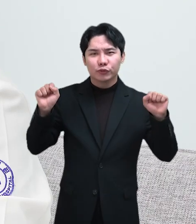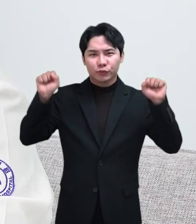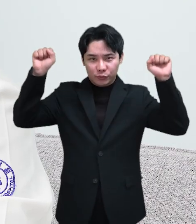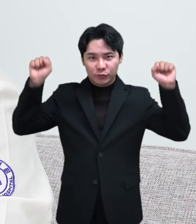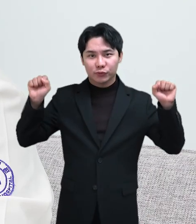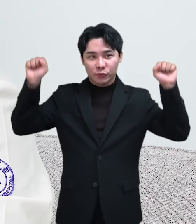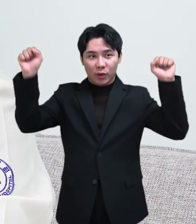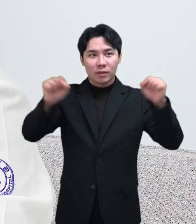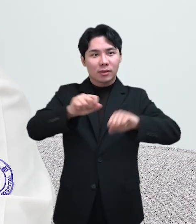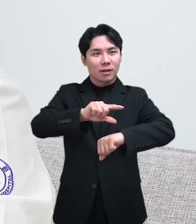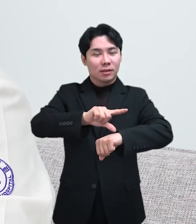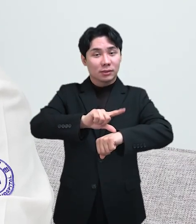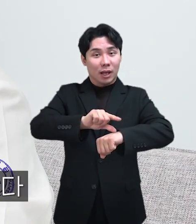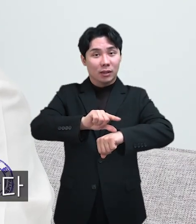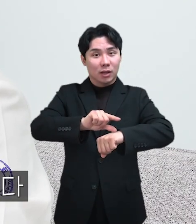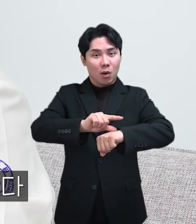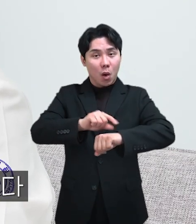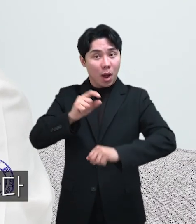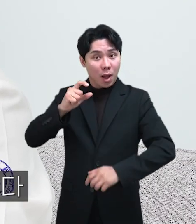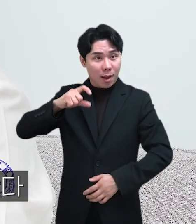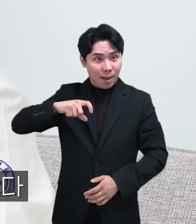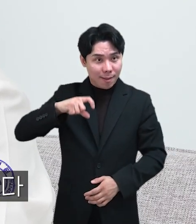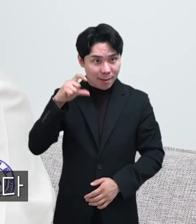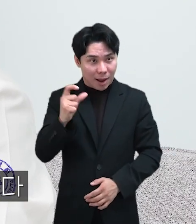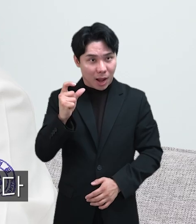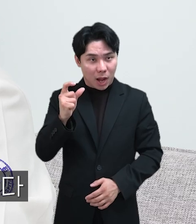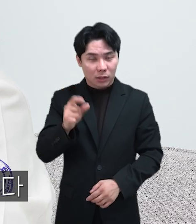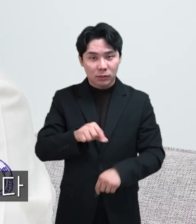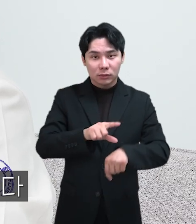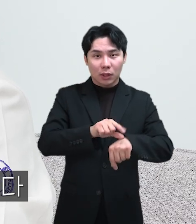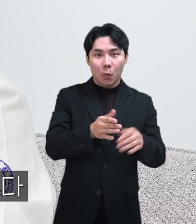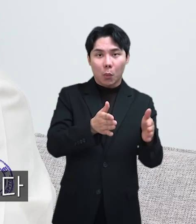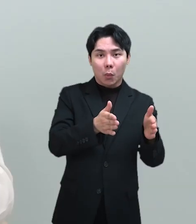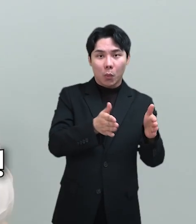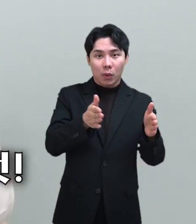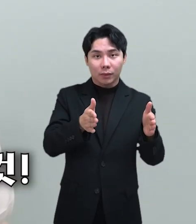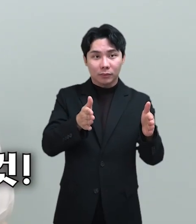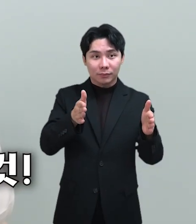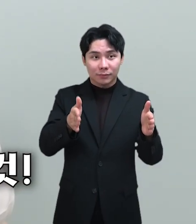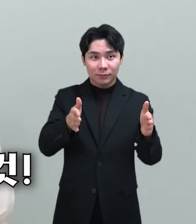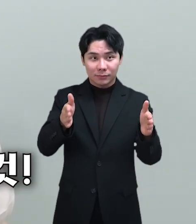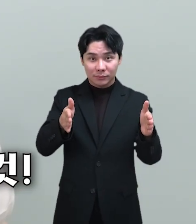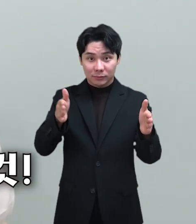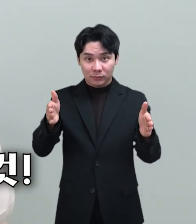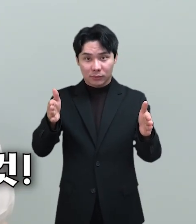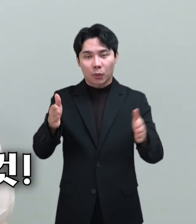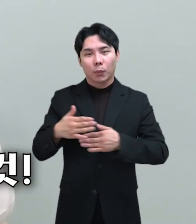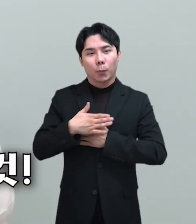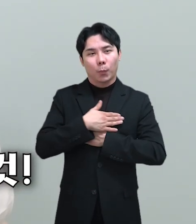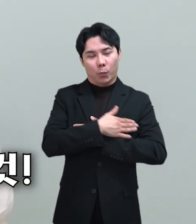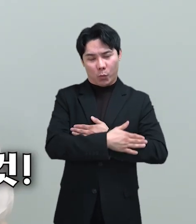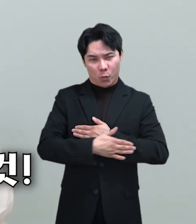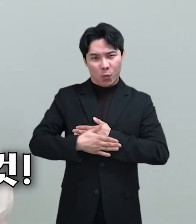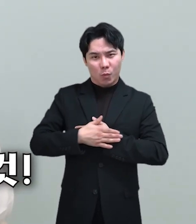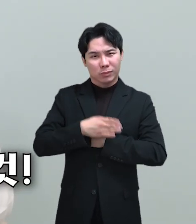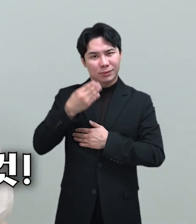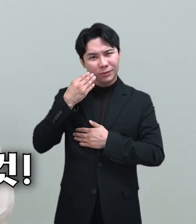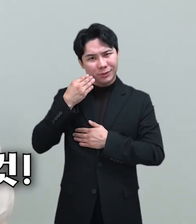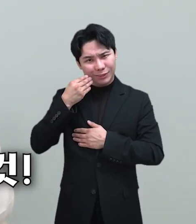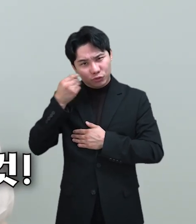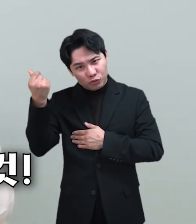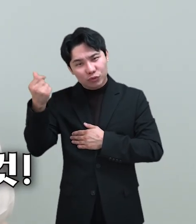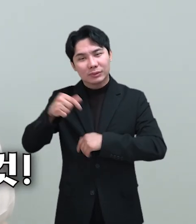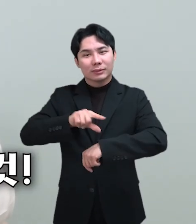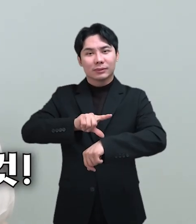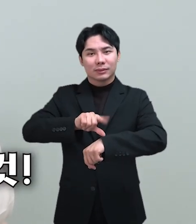아프거나 또는 안 좋을 정도로 너무 많이 운동하는 것은 권하지 않습니다. 욕심내지 말고 걷기부터 시작해서